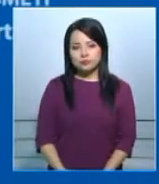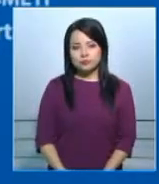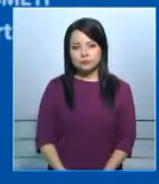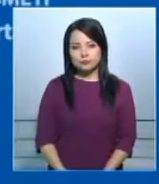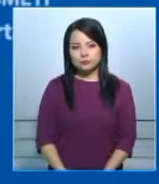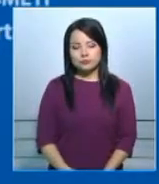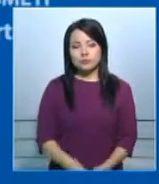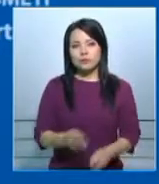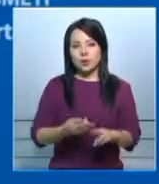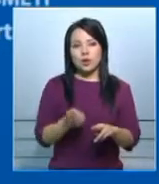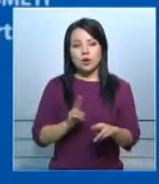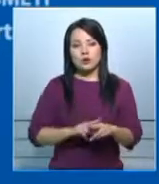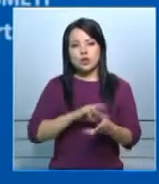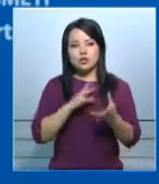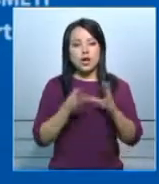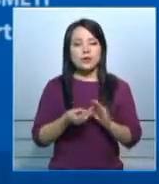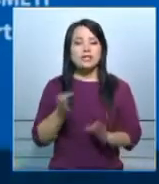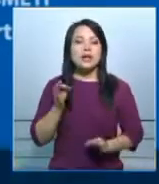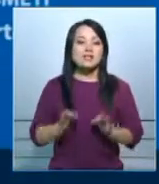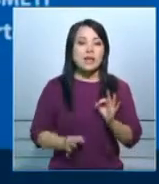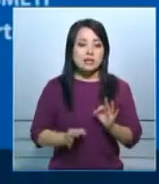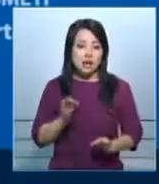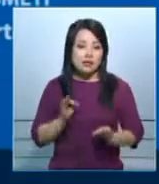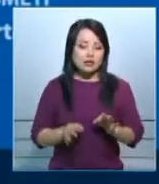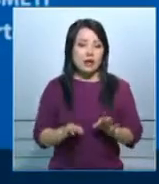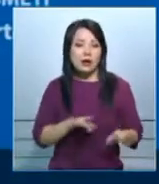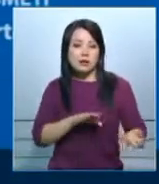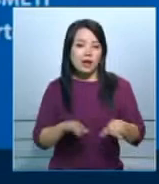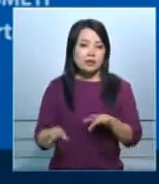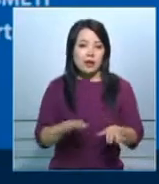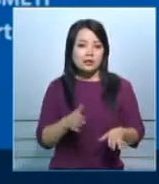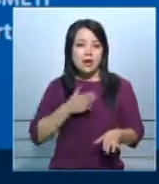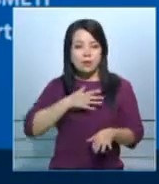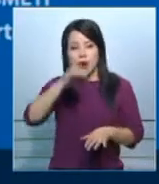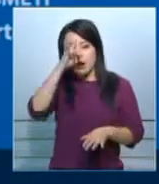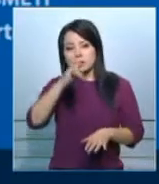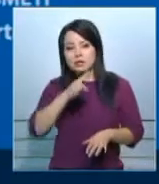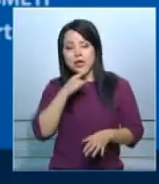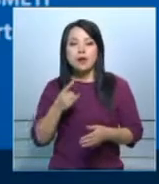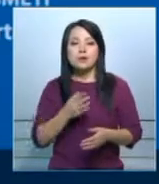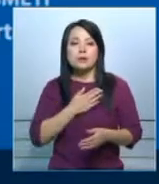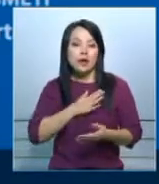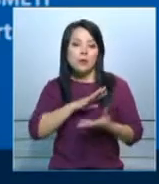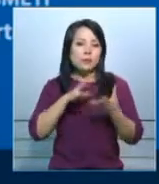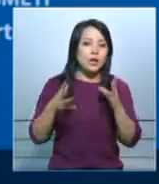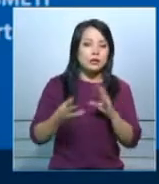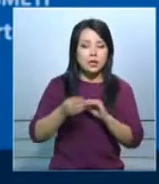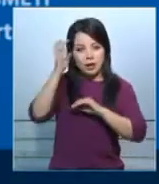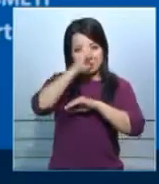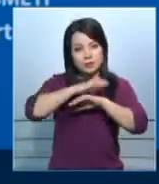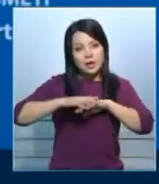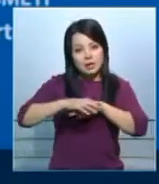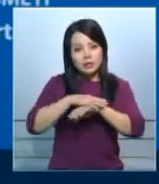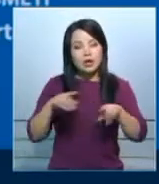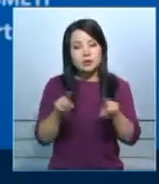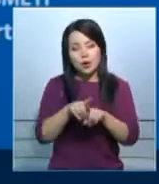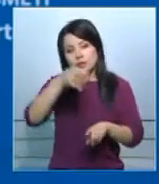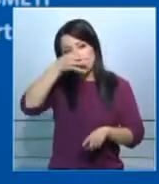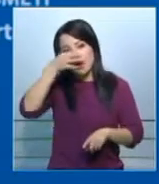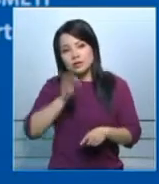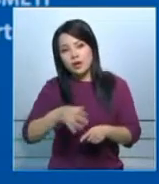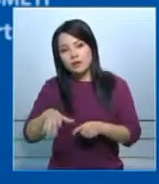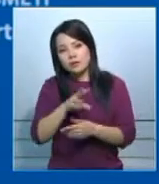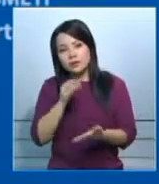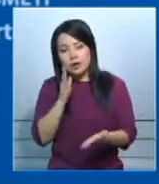Бұл жалпы стандартты әдіс, біздің Қазақстанда да жалпы барлық елдерде осындай тәжірибе